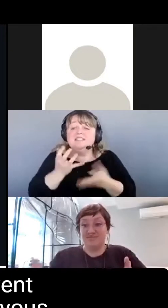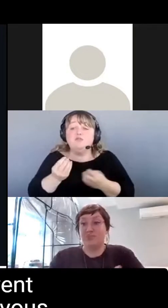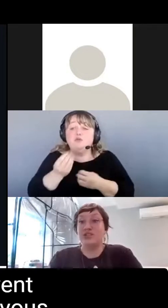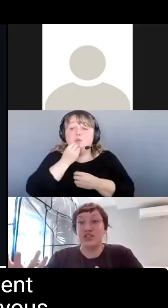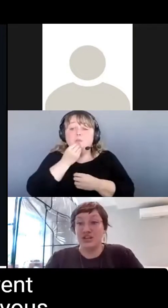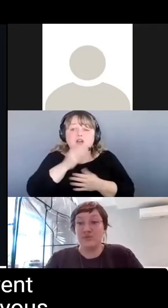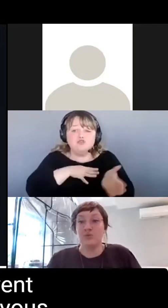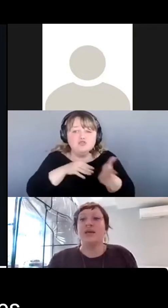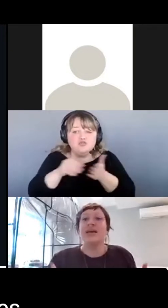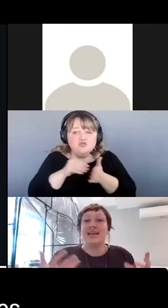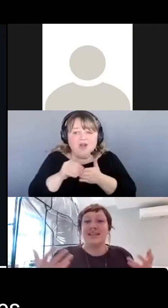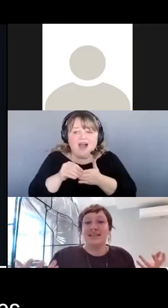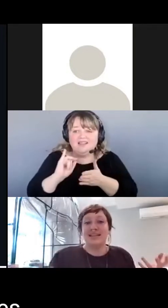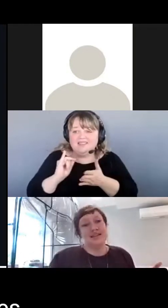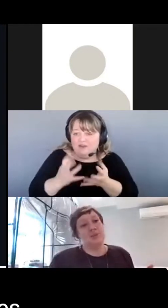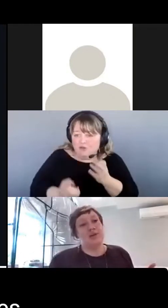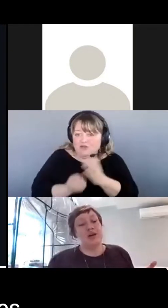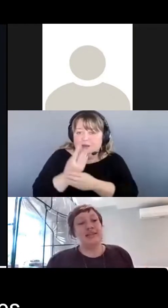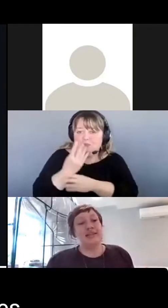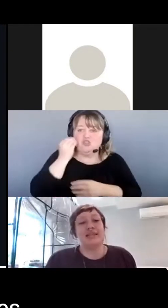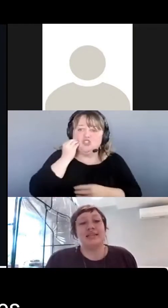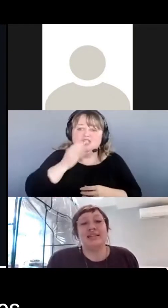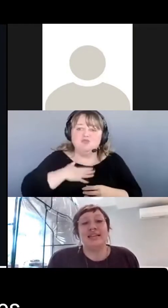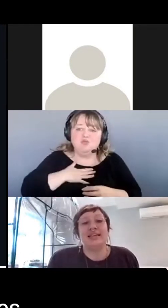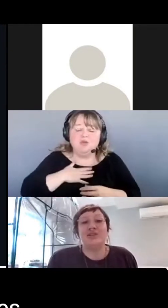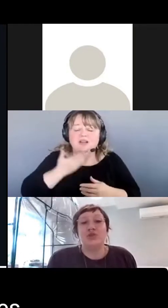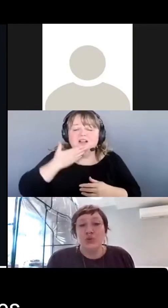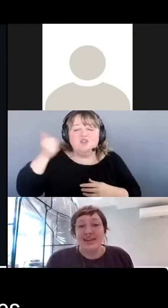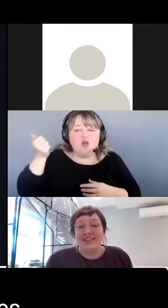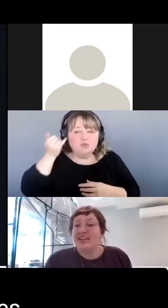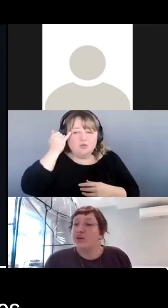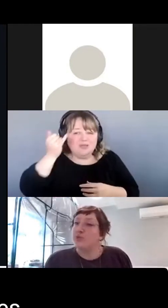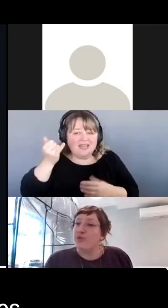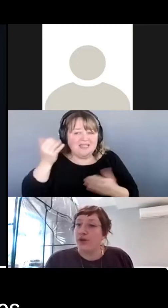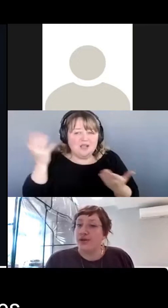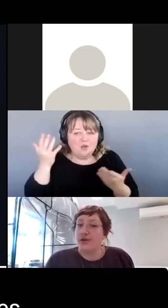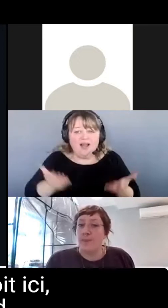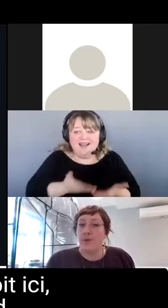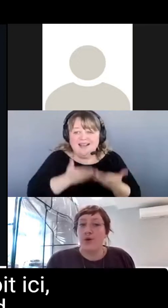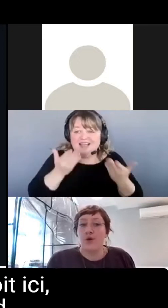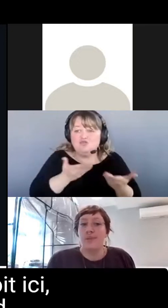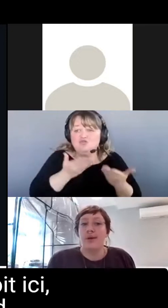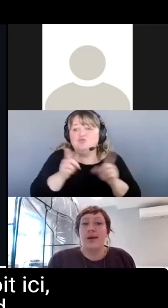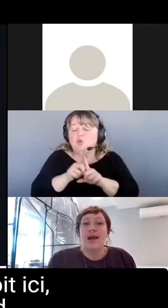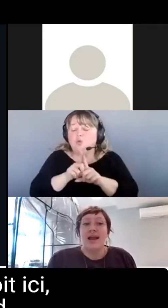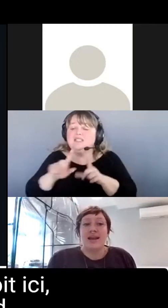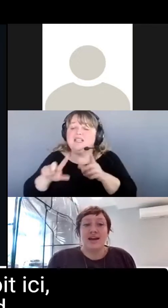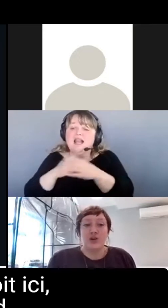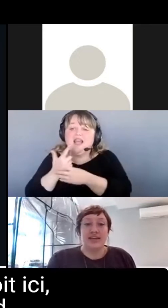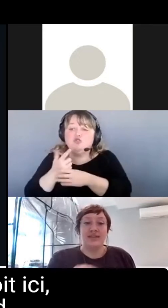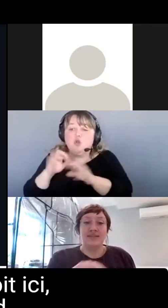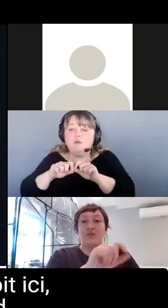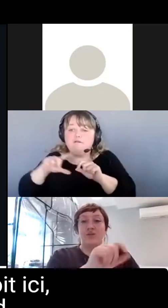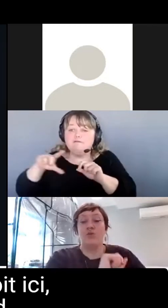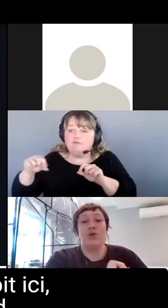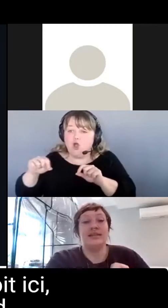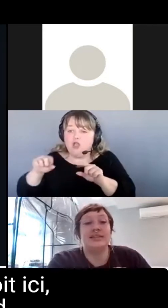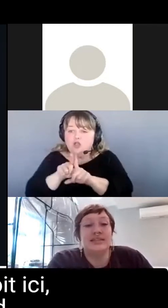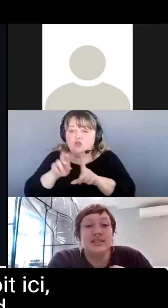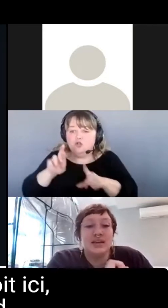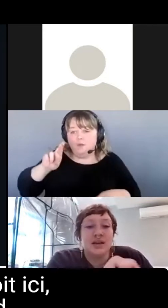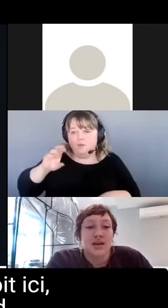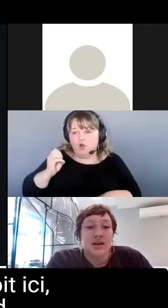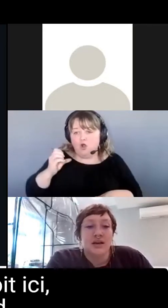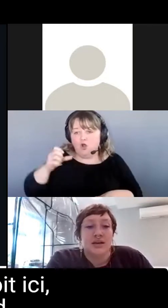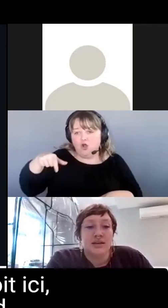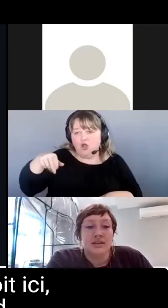est poussé chez vous, la meilleure idée, ça serait des laitues et des légumes-feuilles, un peu comme la roquette qu'on voit